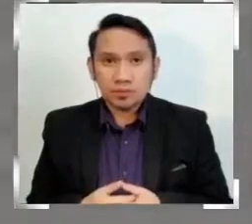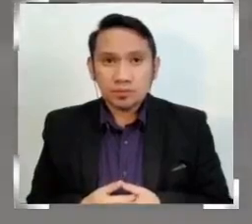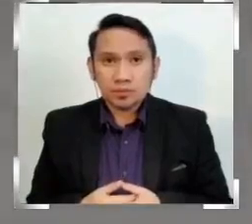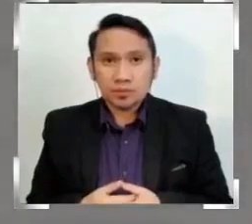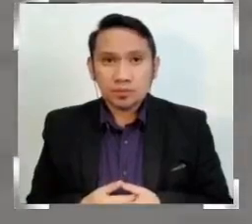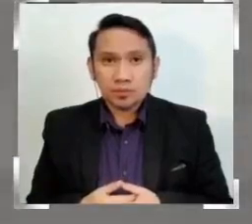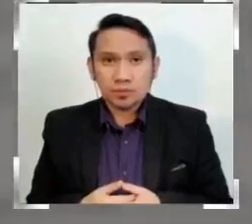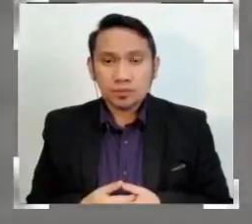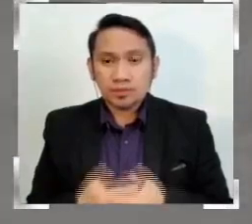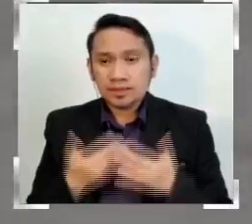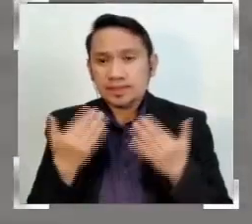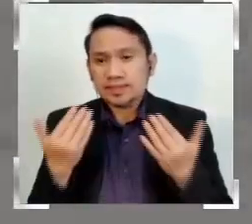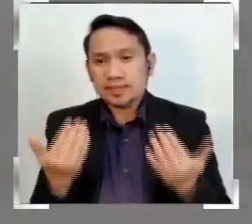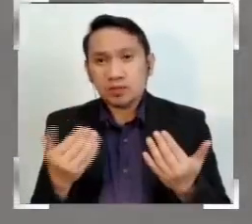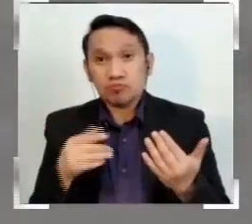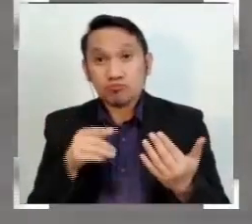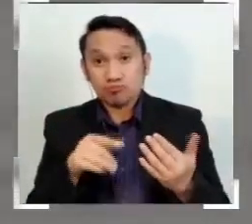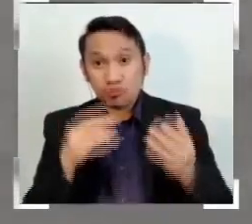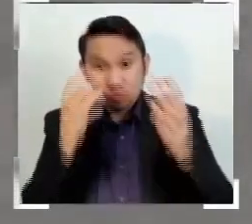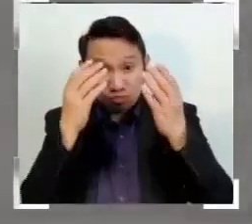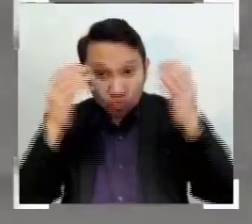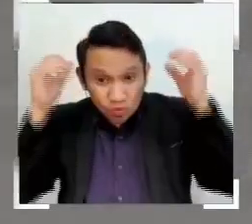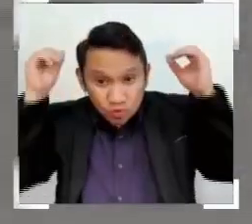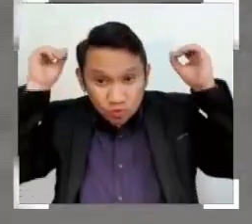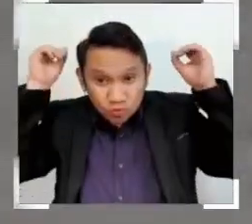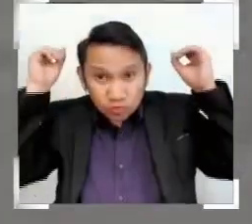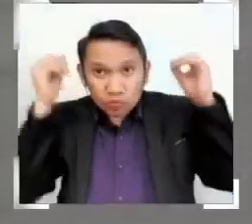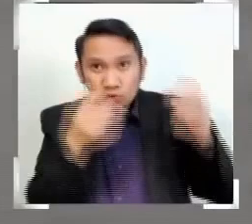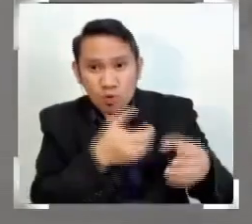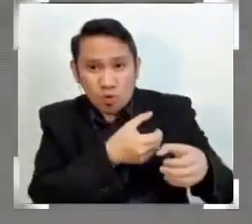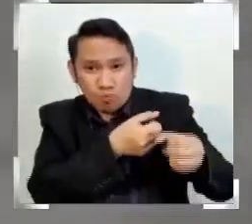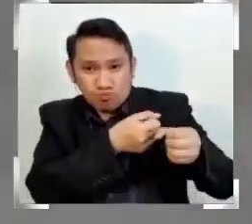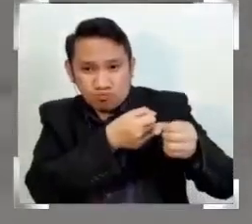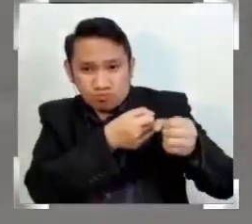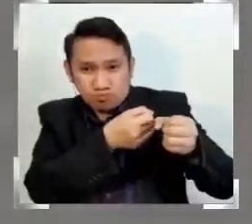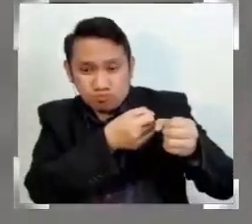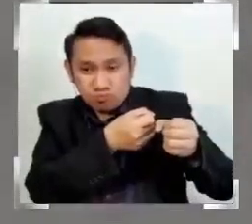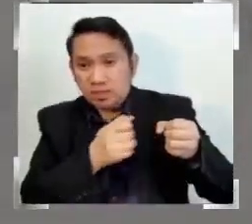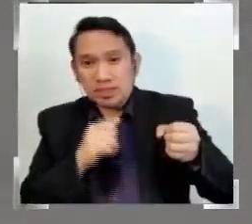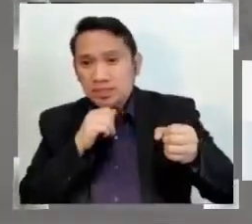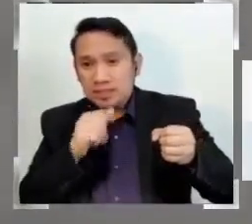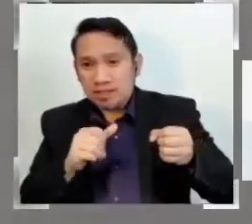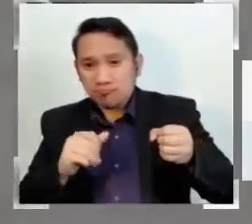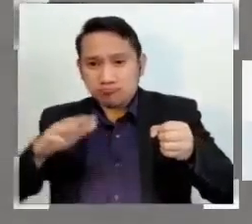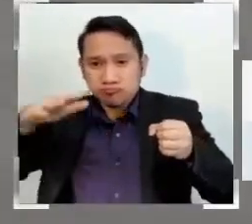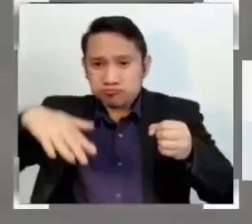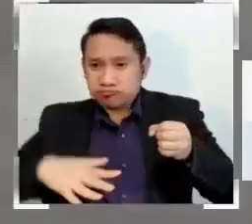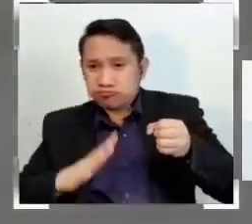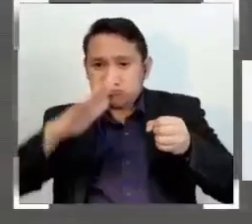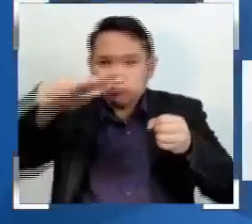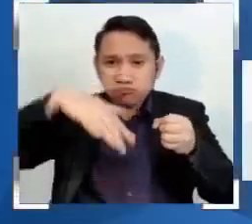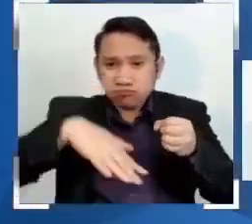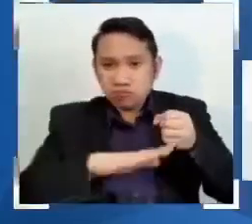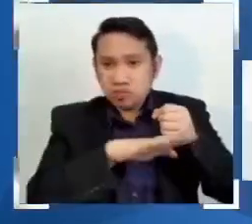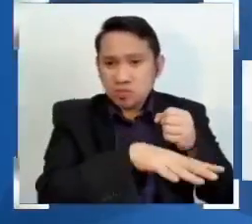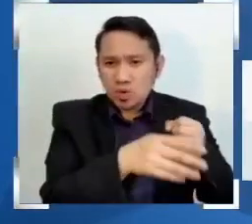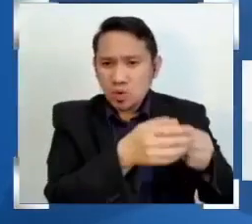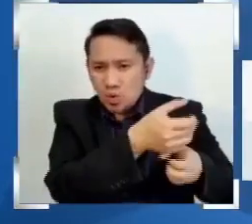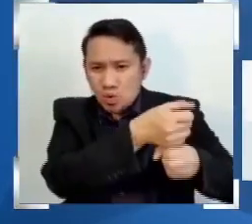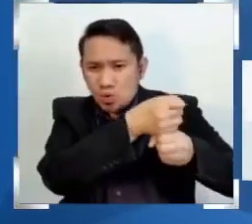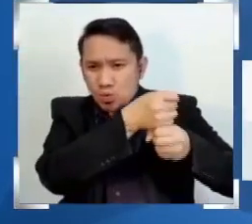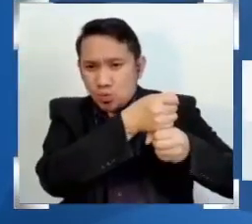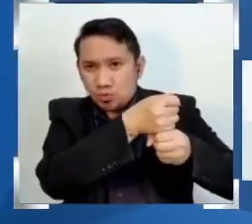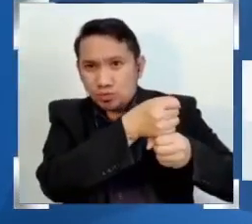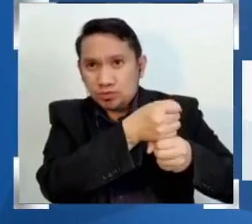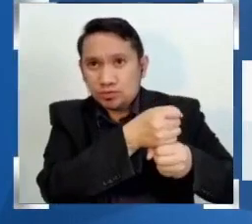Todo kapit sa Kalabaw ang mga lalaki ito para hindi matangay na rumaragas ang agos ng Malumboy River sa Zambales kahapon. Doon na